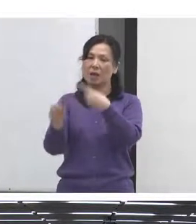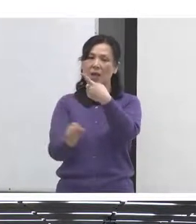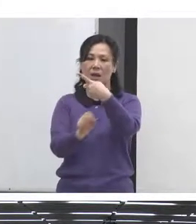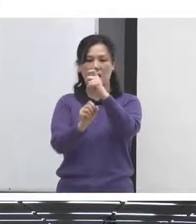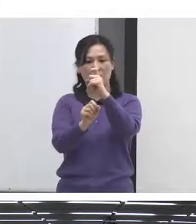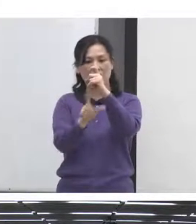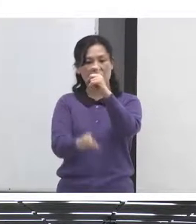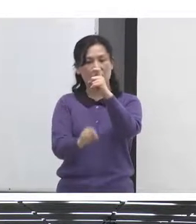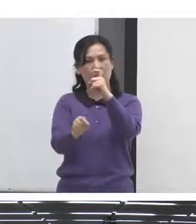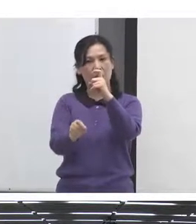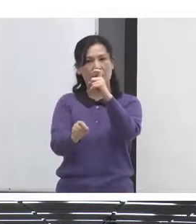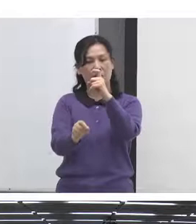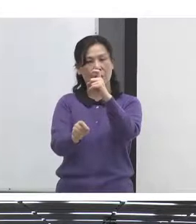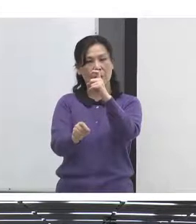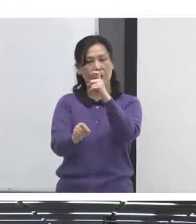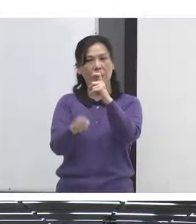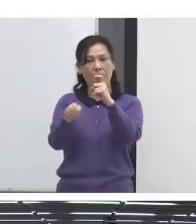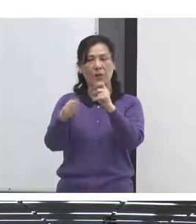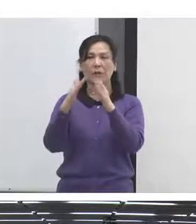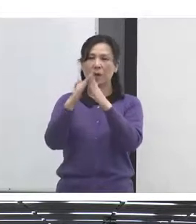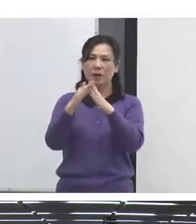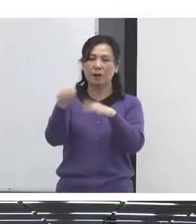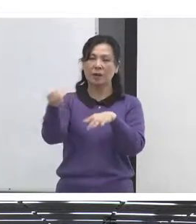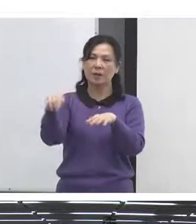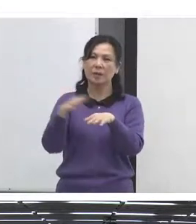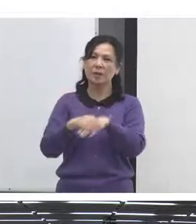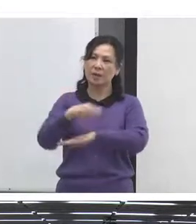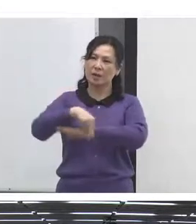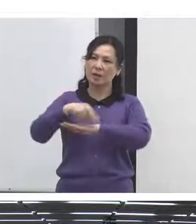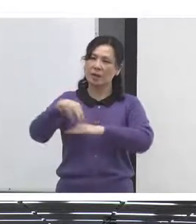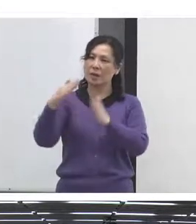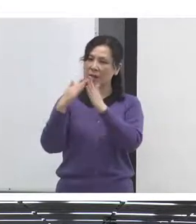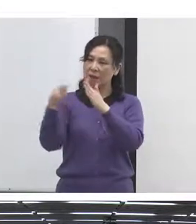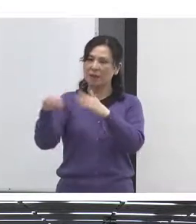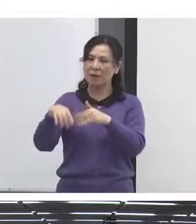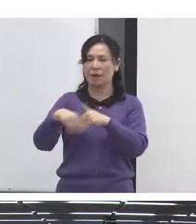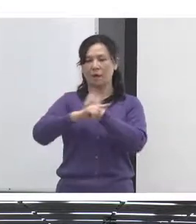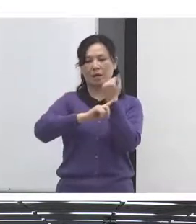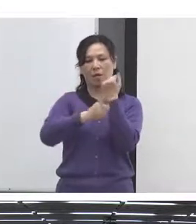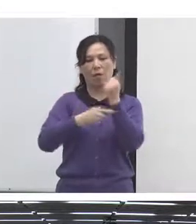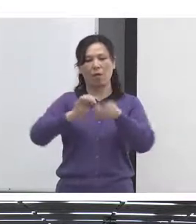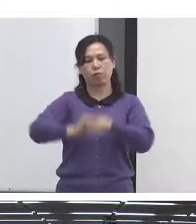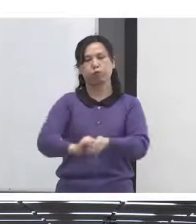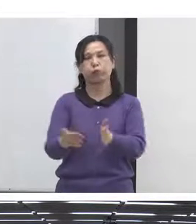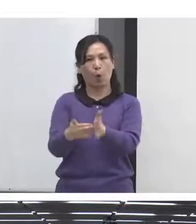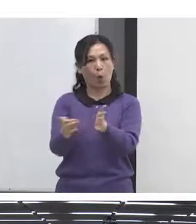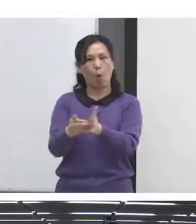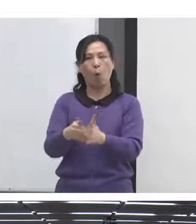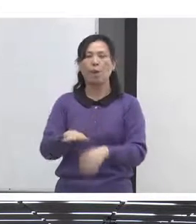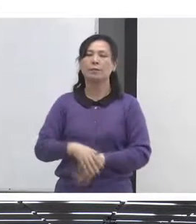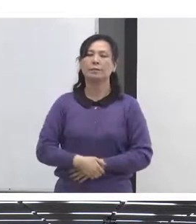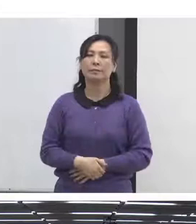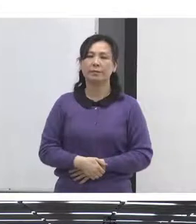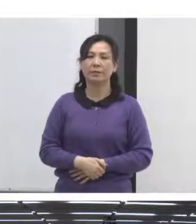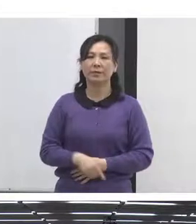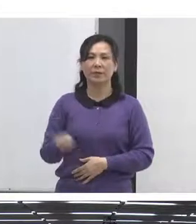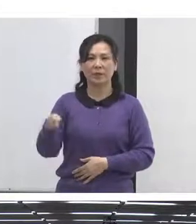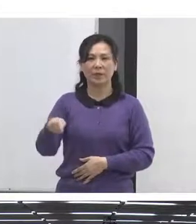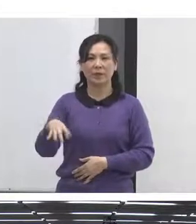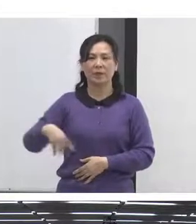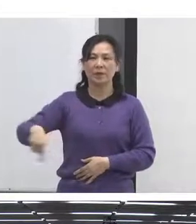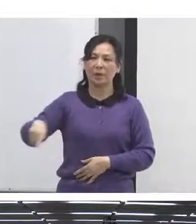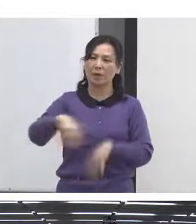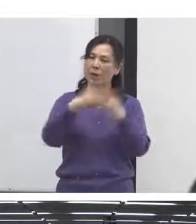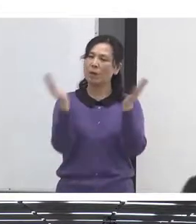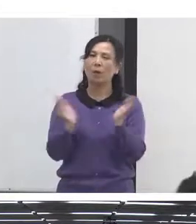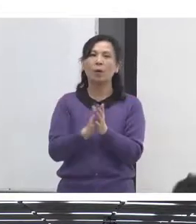就是我们的城市相关的政治家就已经做制定这样的法律，所以就变成疫情所有相